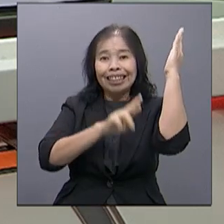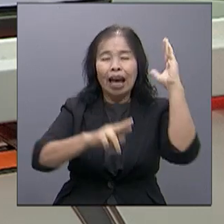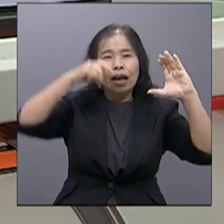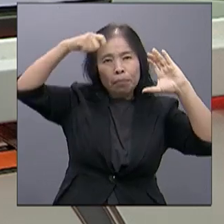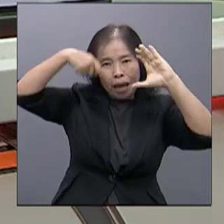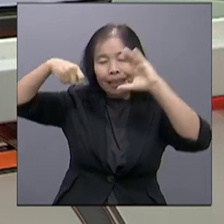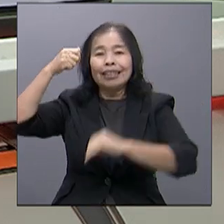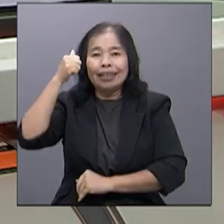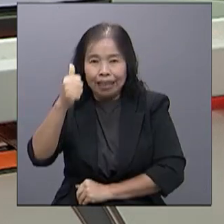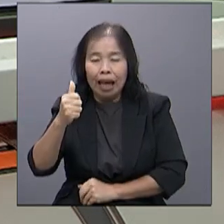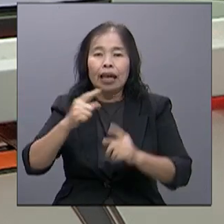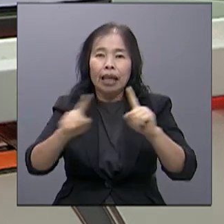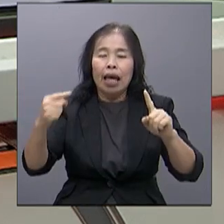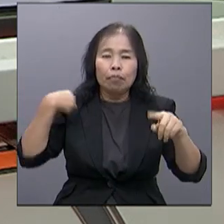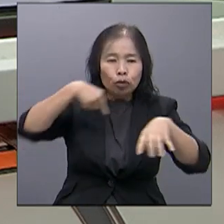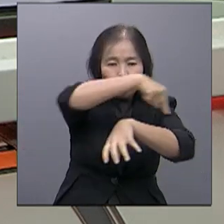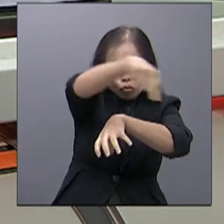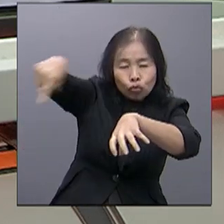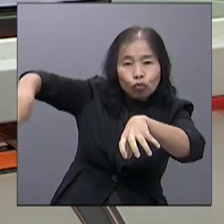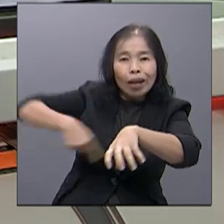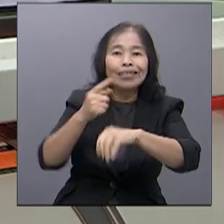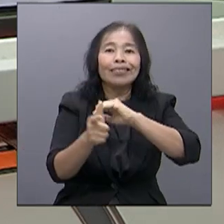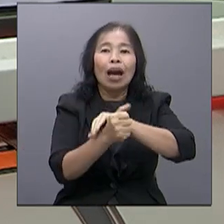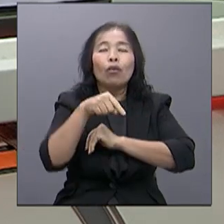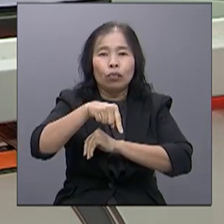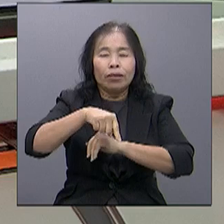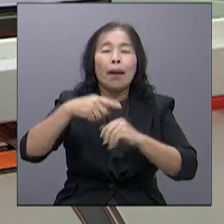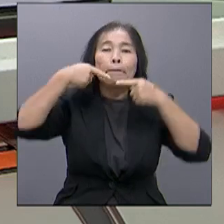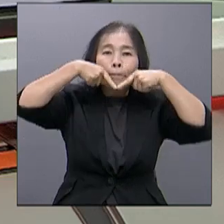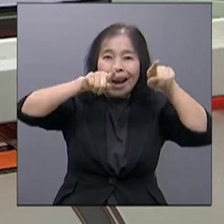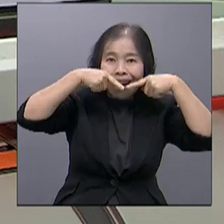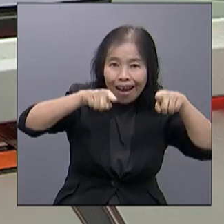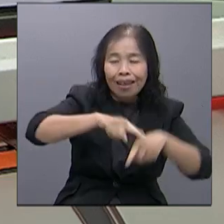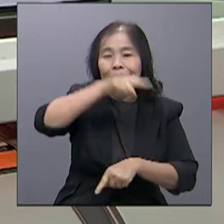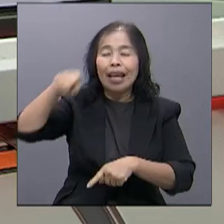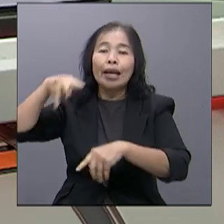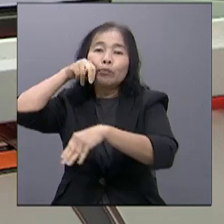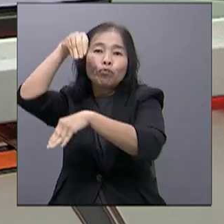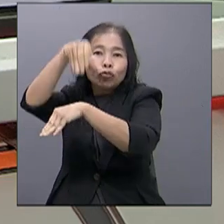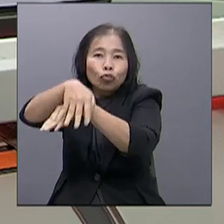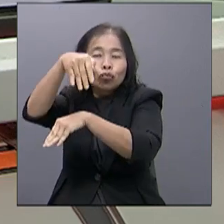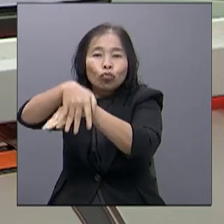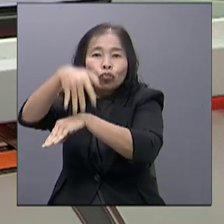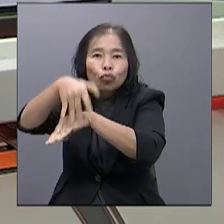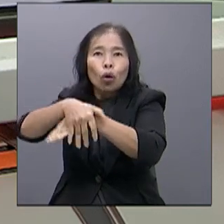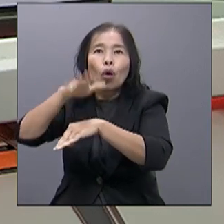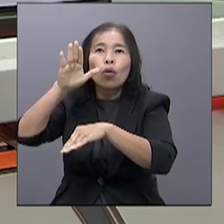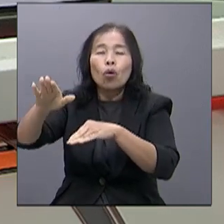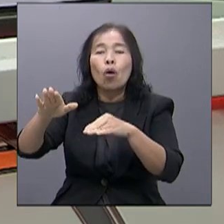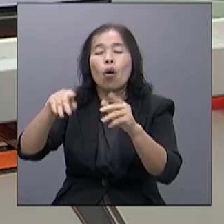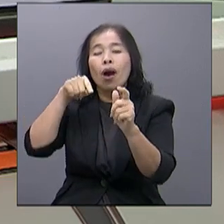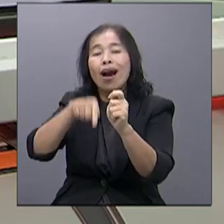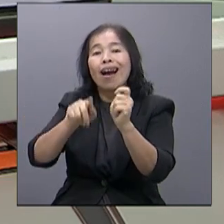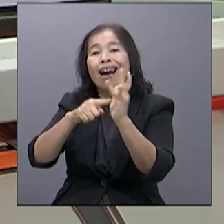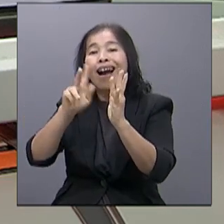ก็จะมีการบินถ่ายบริเวณเขาตาปูเขตอุทยานแห่งชาติอ่าวพังงาและน้ำตกห้วยโต้เขตอุทยานแห่งชาติเขาพนมเบญจาที่